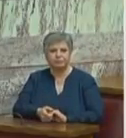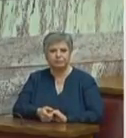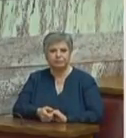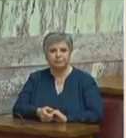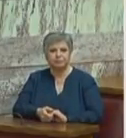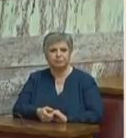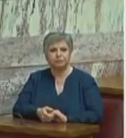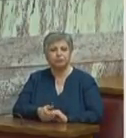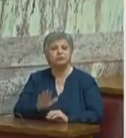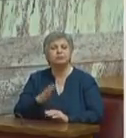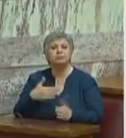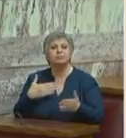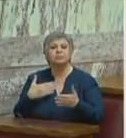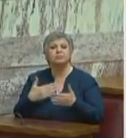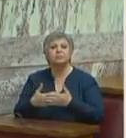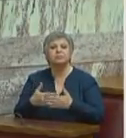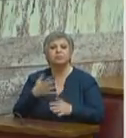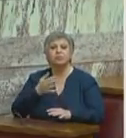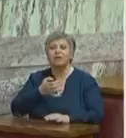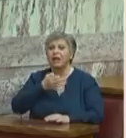Τελειώνω λέγοντας το εξής.